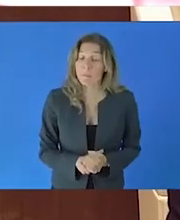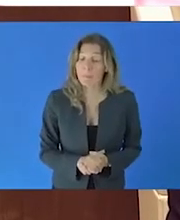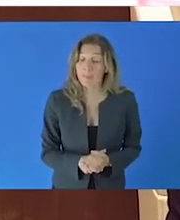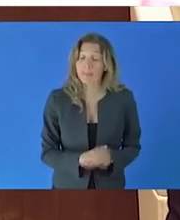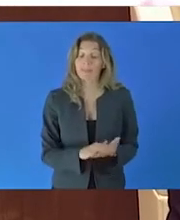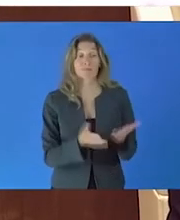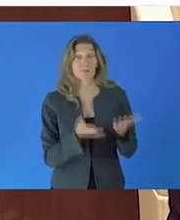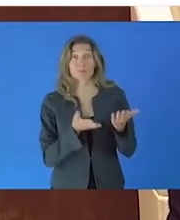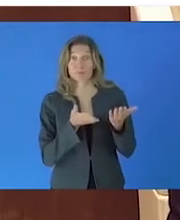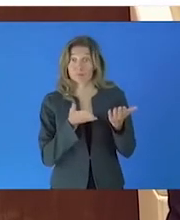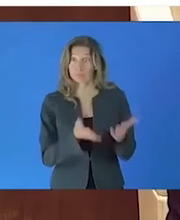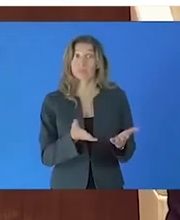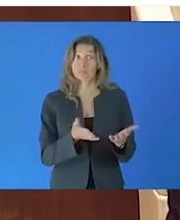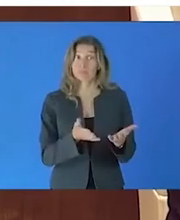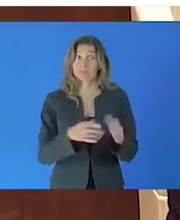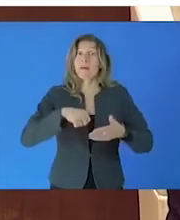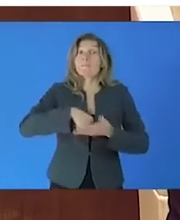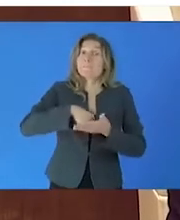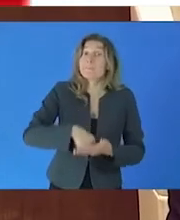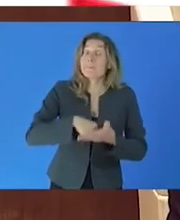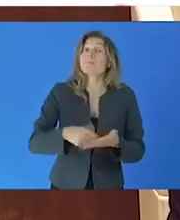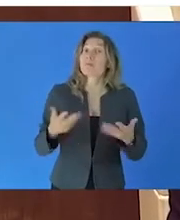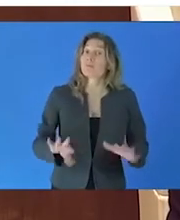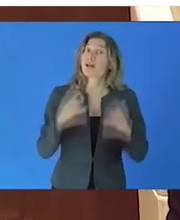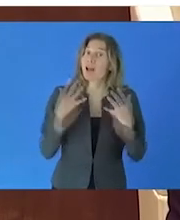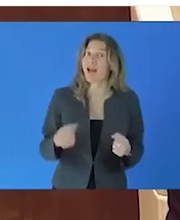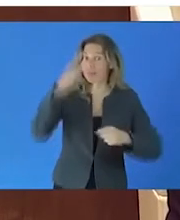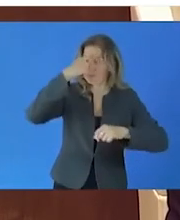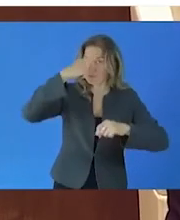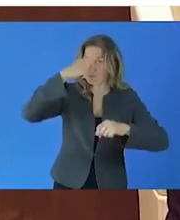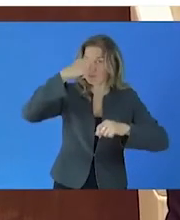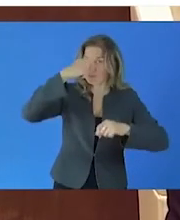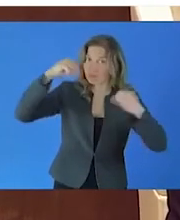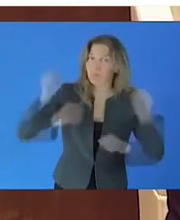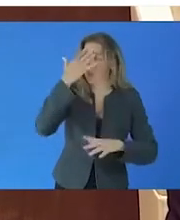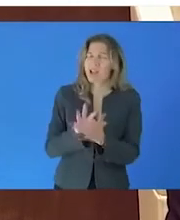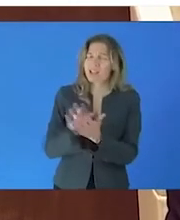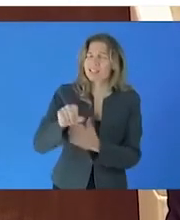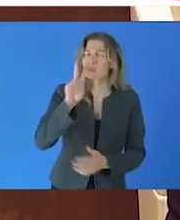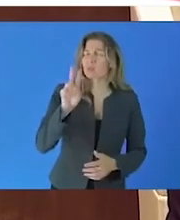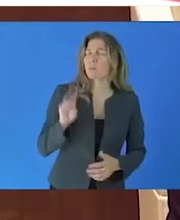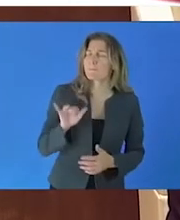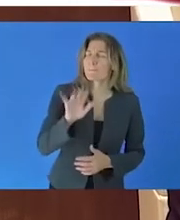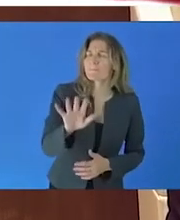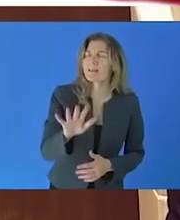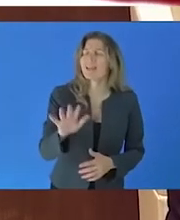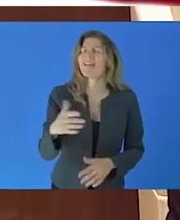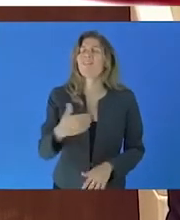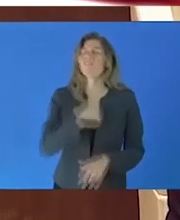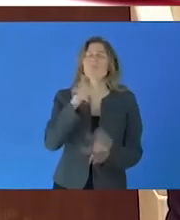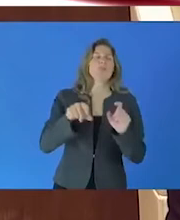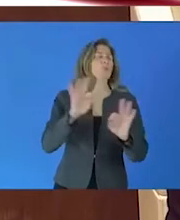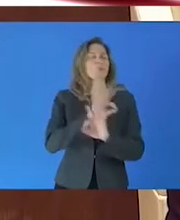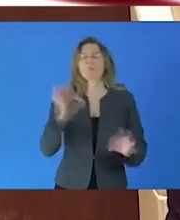plus d'une vingtaine d'autres états aujourd'hui encore ce sujet de droit international parmi lesquels la russie la france les états unis